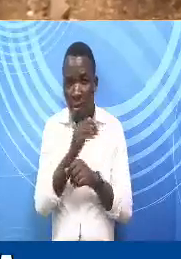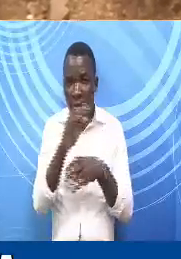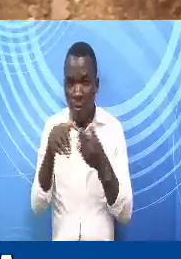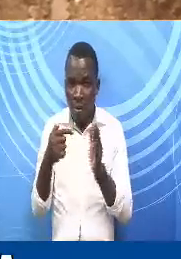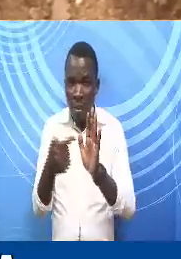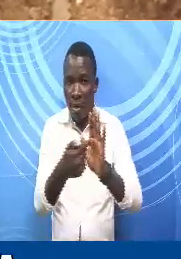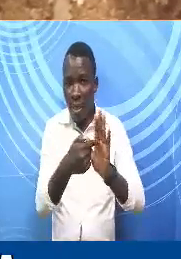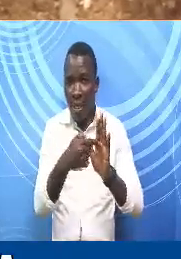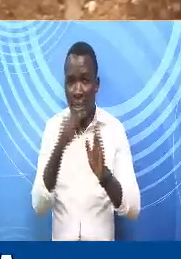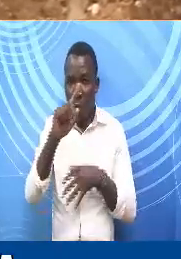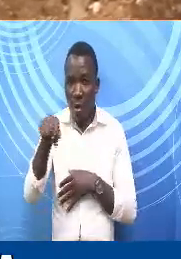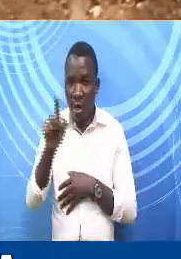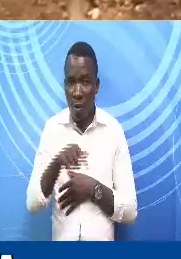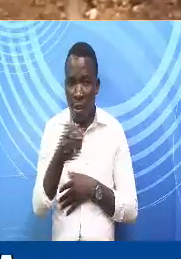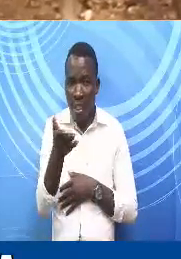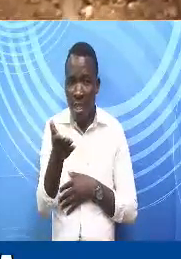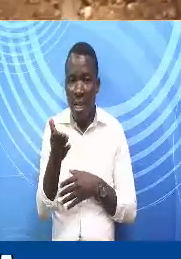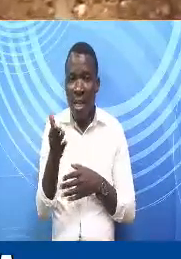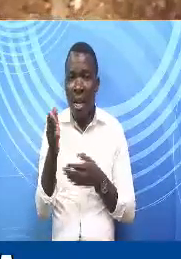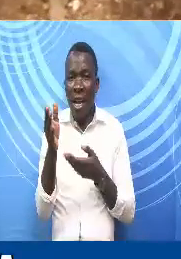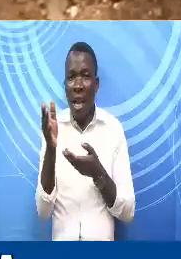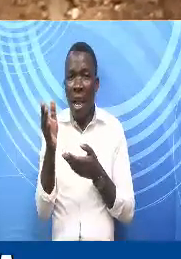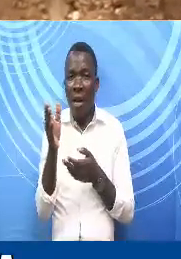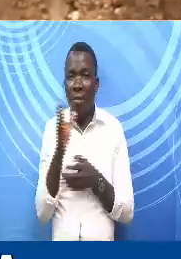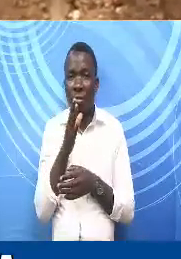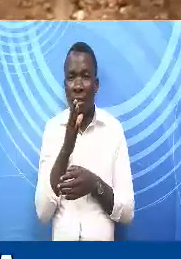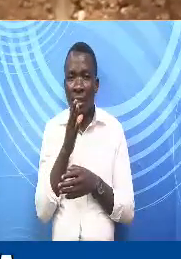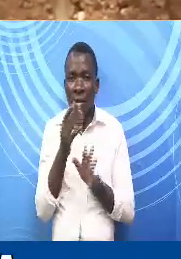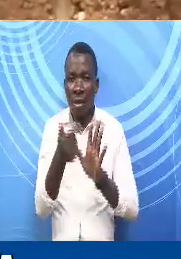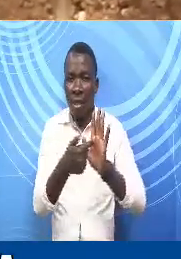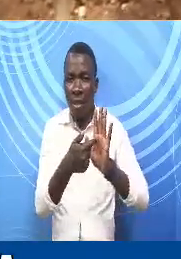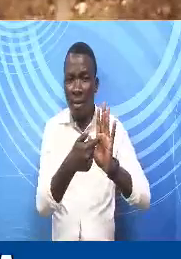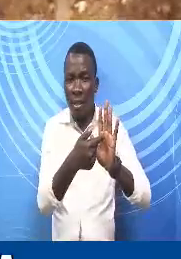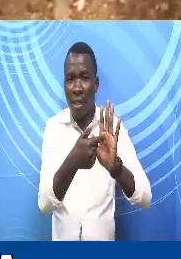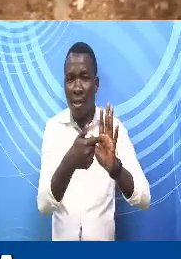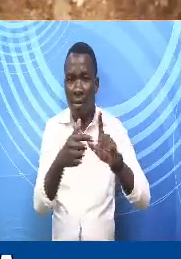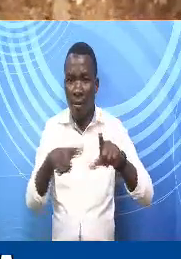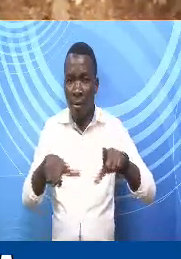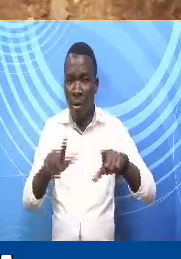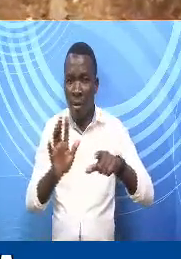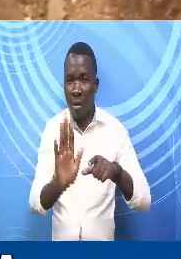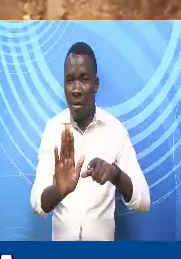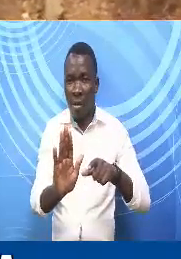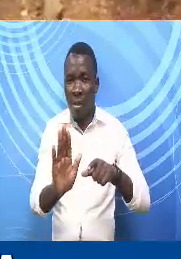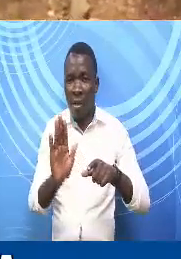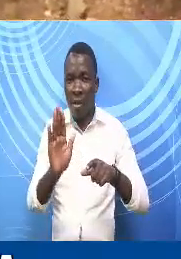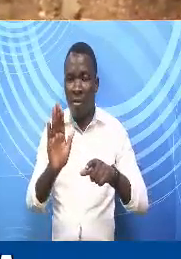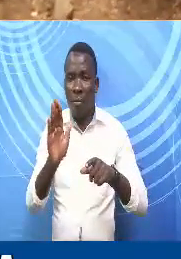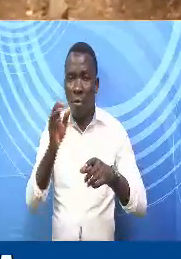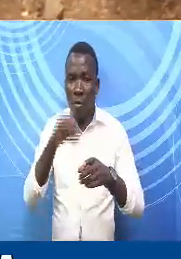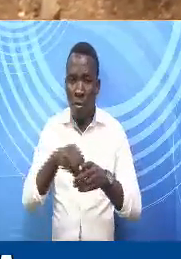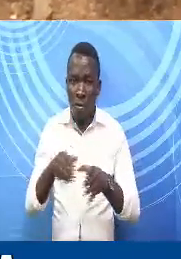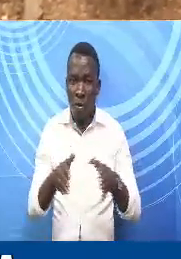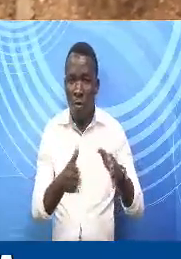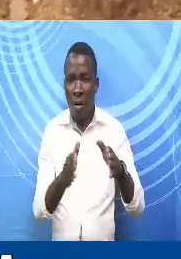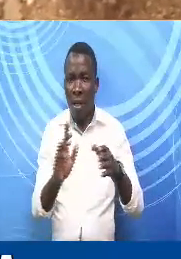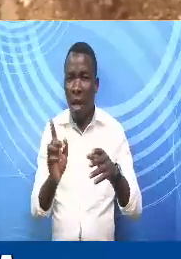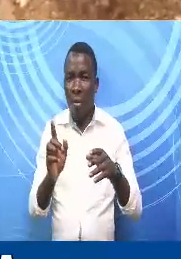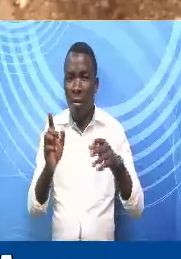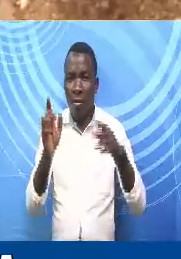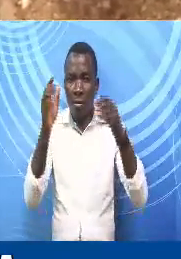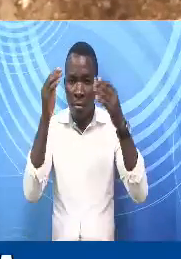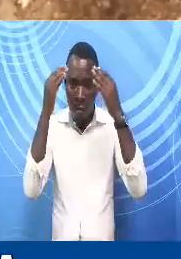ari ugutegereza ko azagaragaza ibimenyetso bigaragaza ko ubutaka ari ubwe bw'inyuma bw'umuhanda ntabwo twakimenya ariko